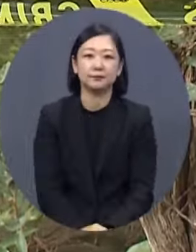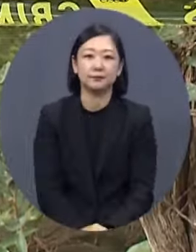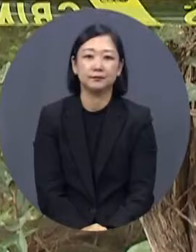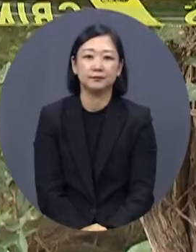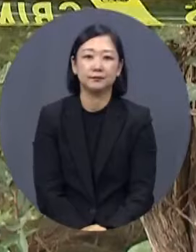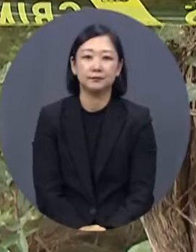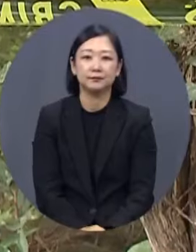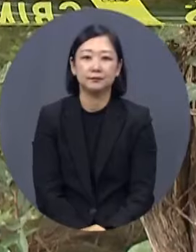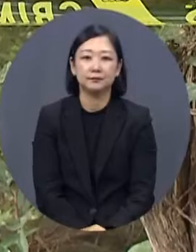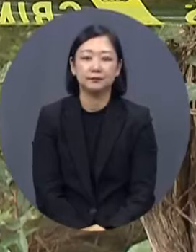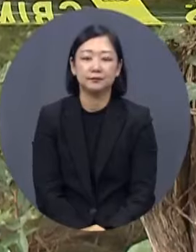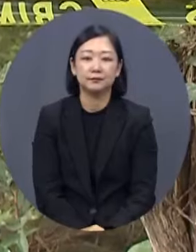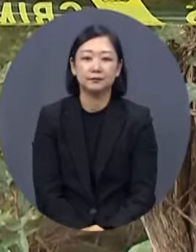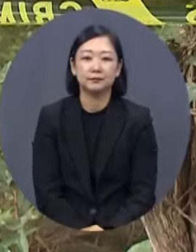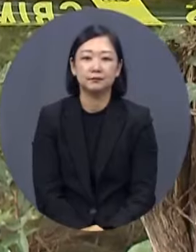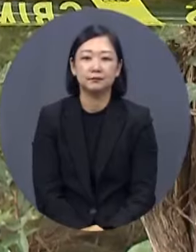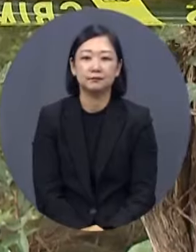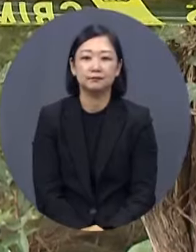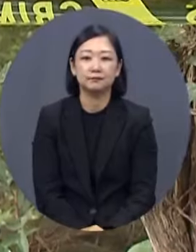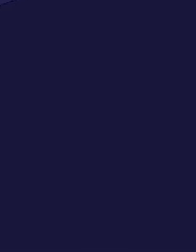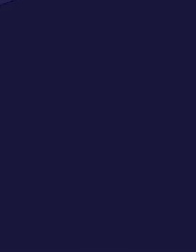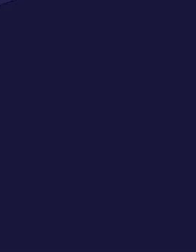MBC 뉴스 이따끔